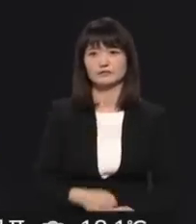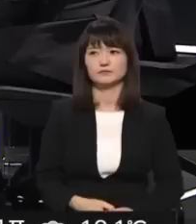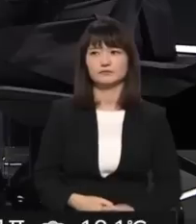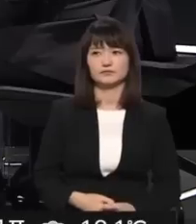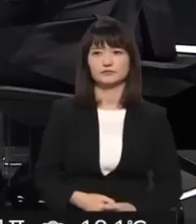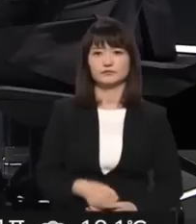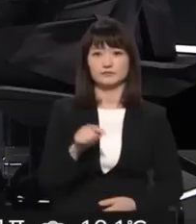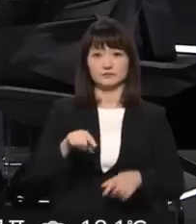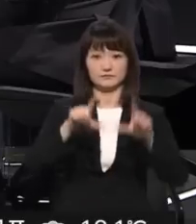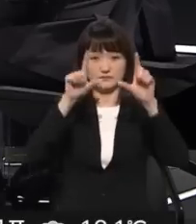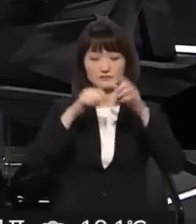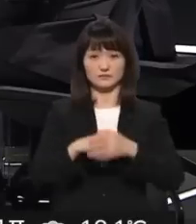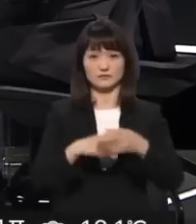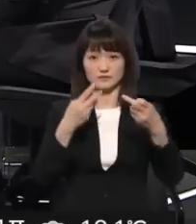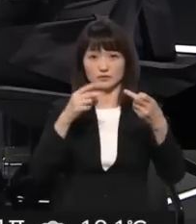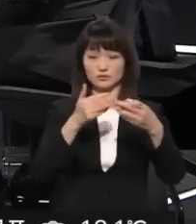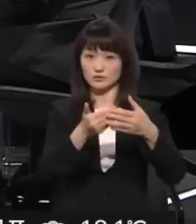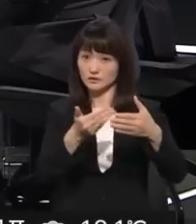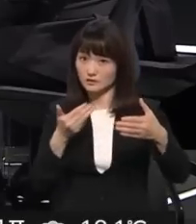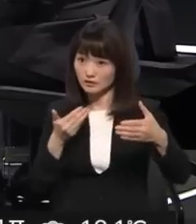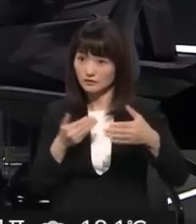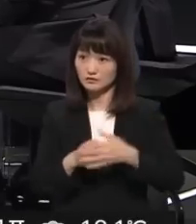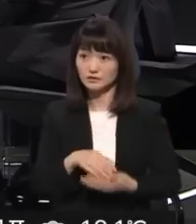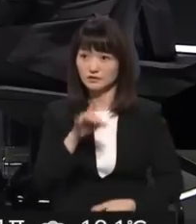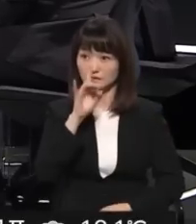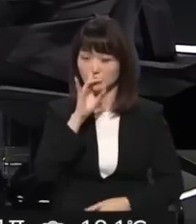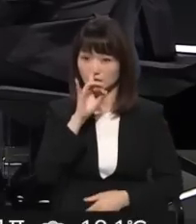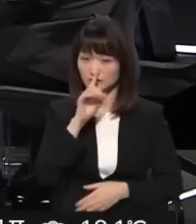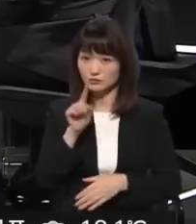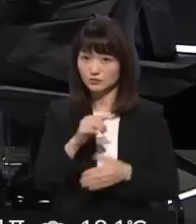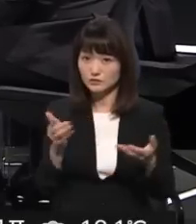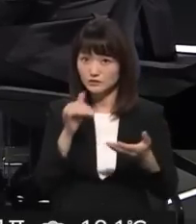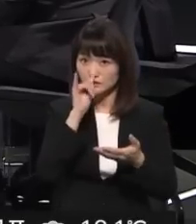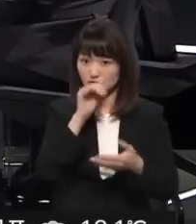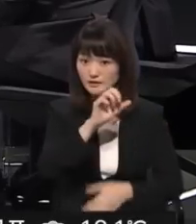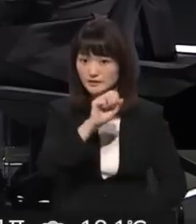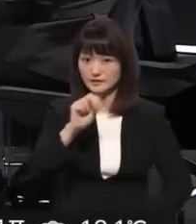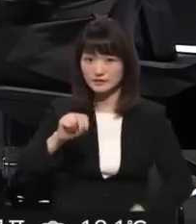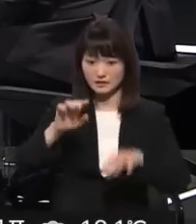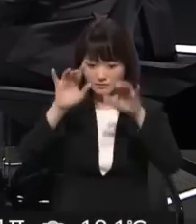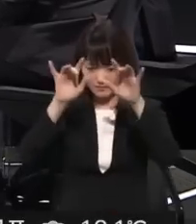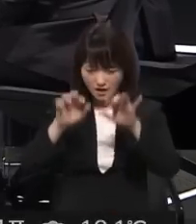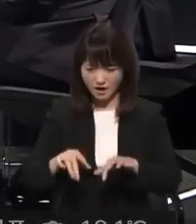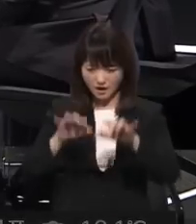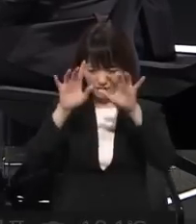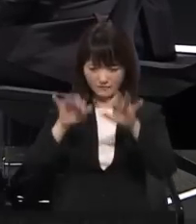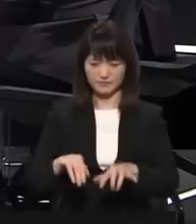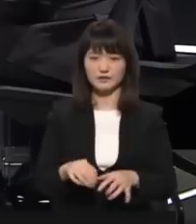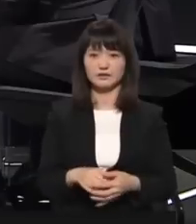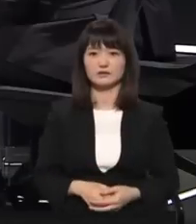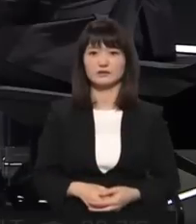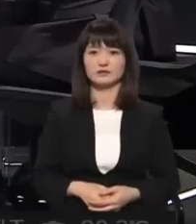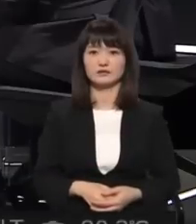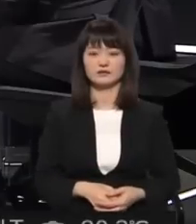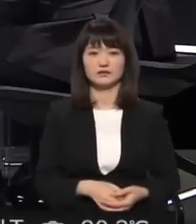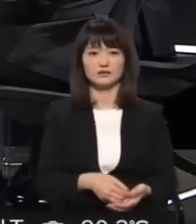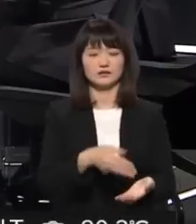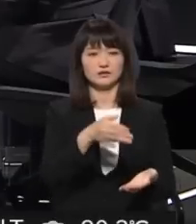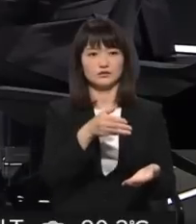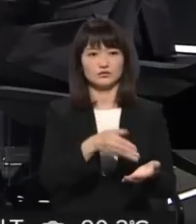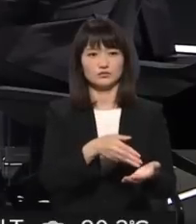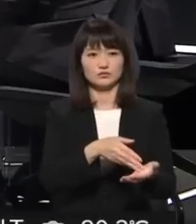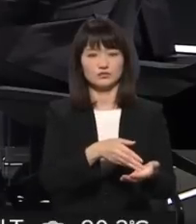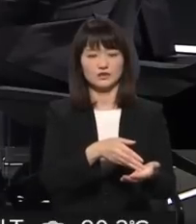전에 이건 어떻게 강릉에 무슨 일이 있습니까? 라는 이야기가 막 SNS상으로 들썩들썩했어요. 그런데 엠바고 상태라는 이야기까지